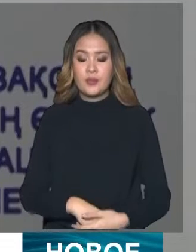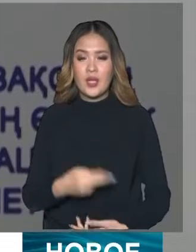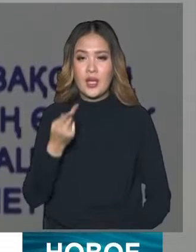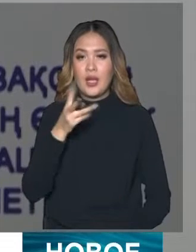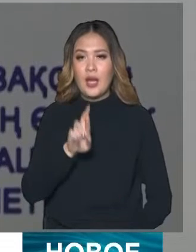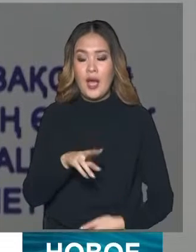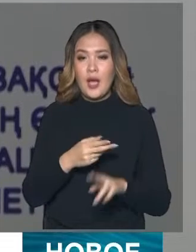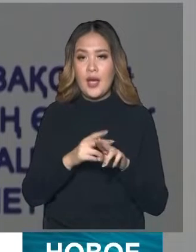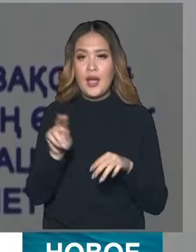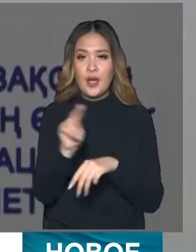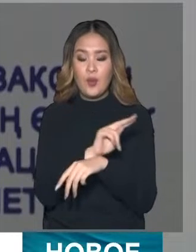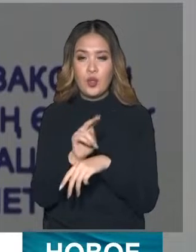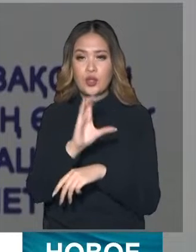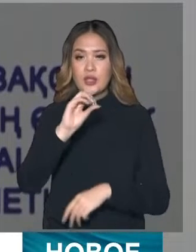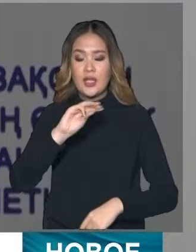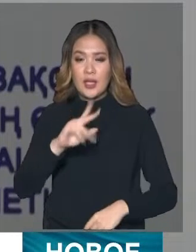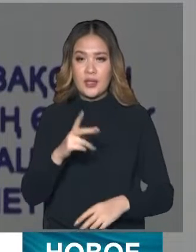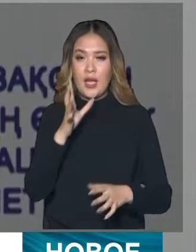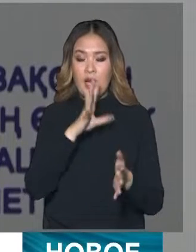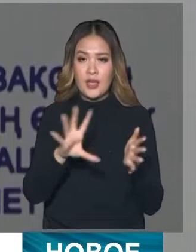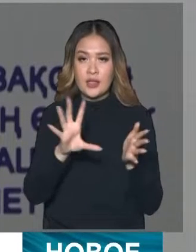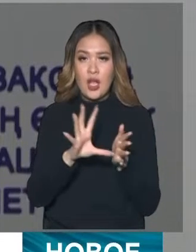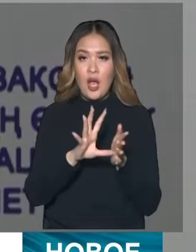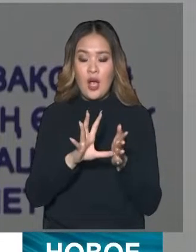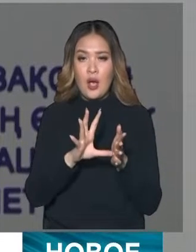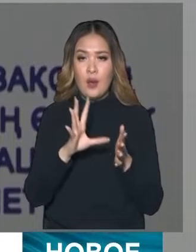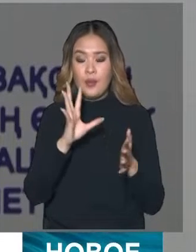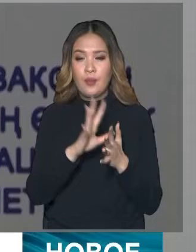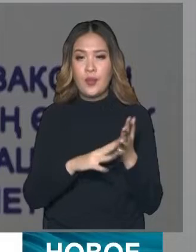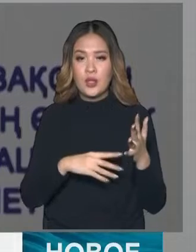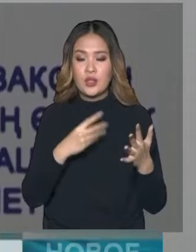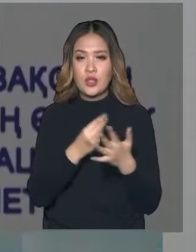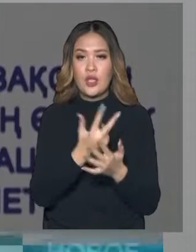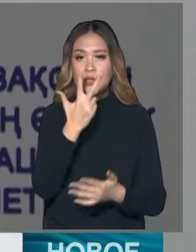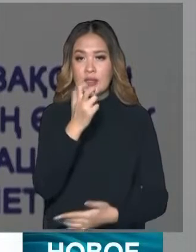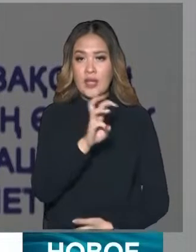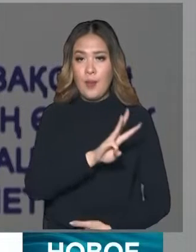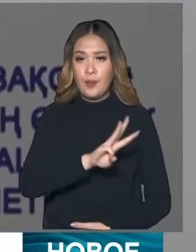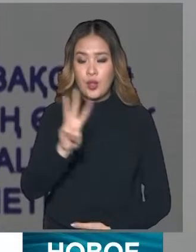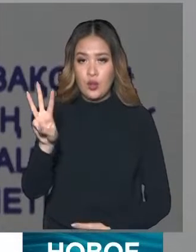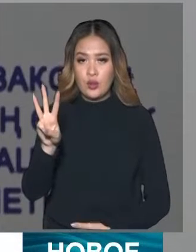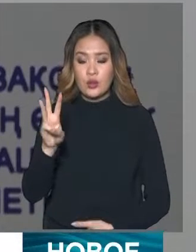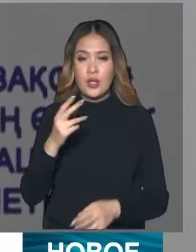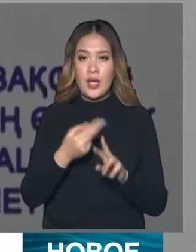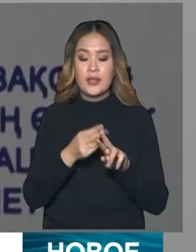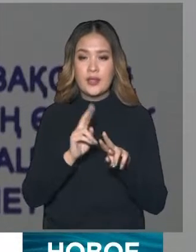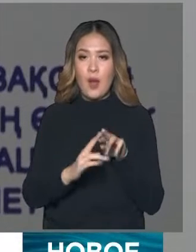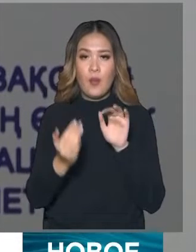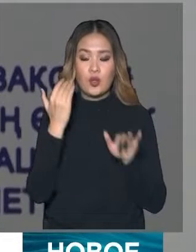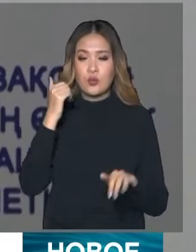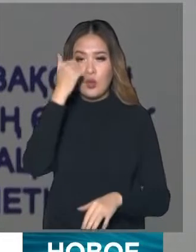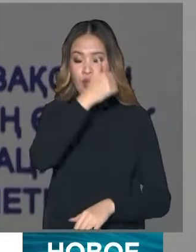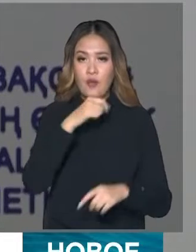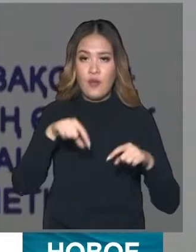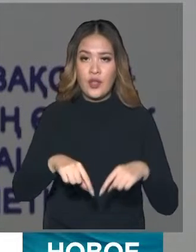для ремонта сетей электрических предусматривается 300 миллионов каждого в прошлом году. В этом